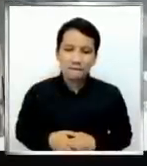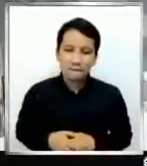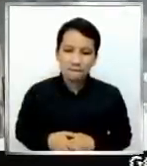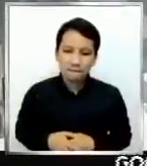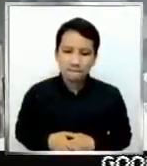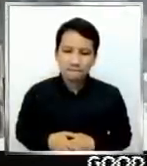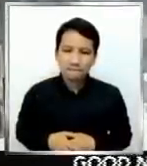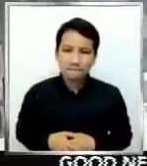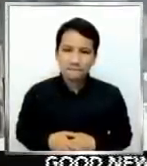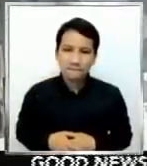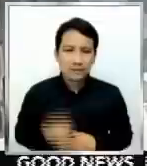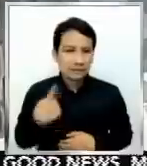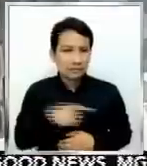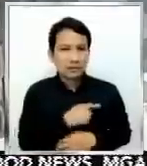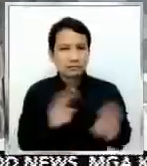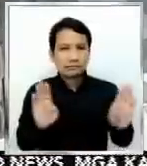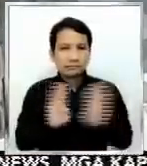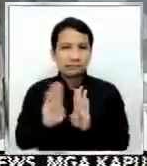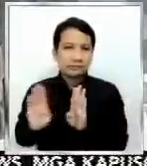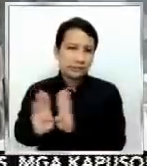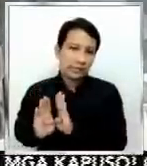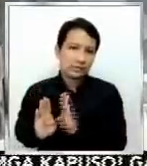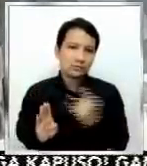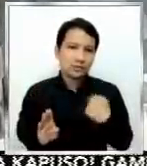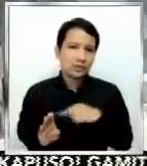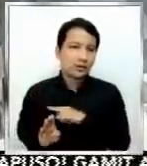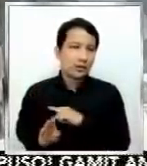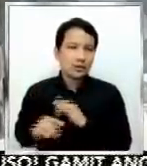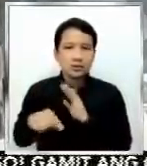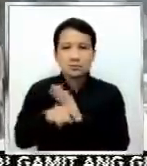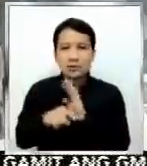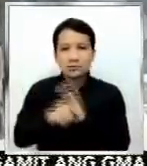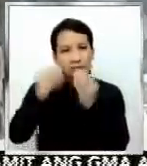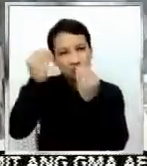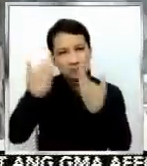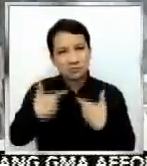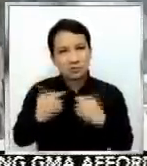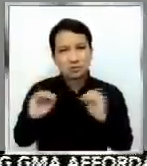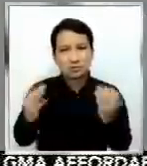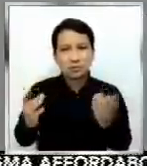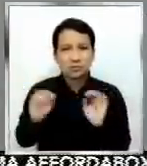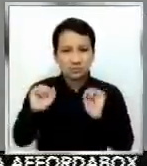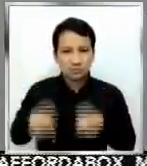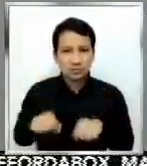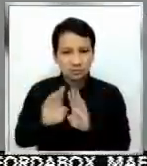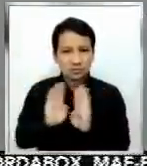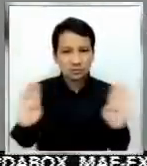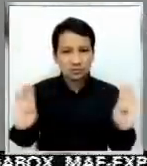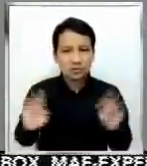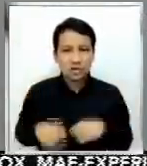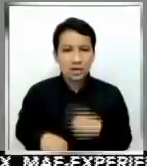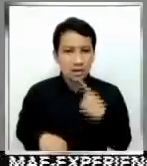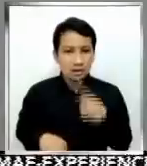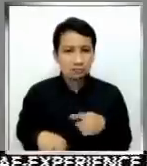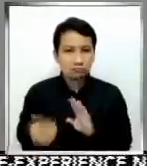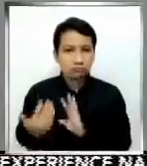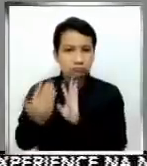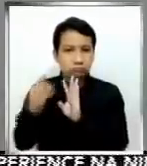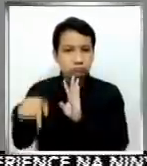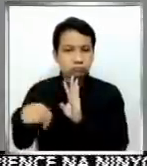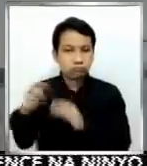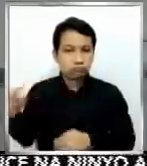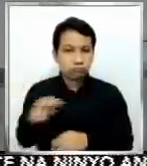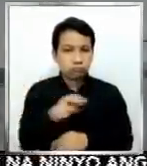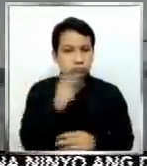Sarado pa po ang People's Park. Wala pa pong abiso kung kailan magbubukas. Ito ang sumalubong sa mga turistang nagpunta